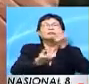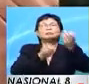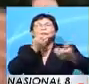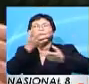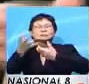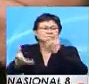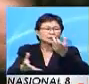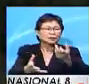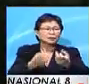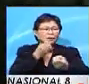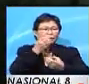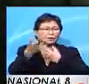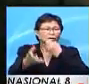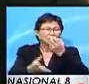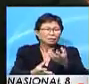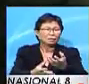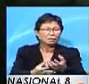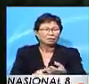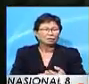blokade